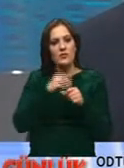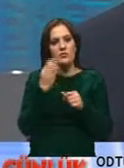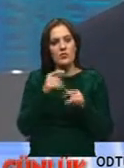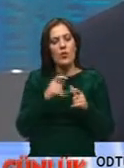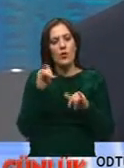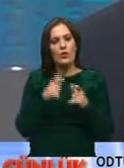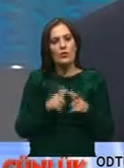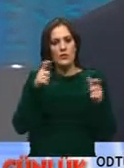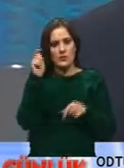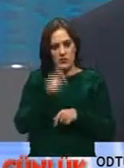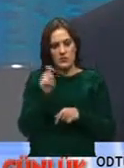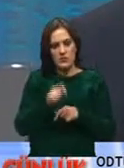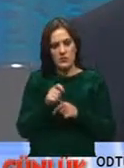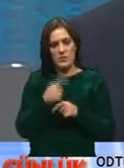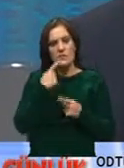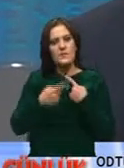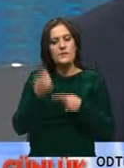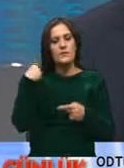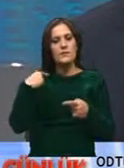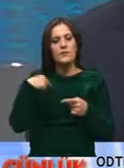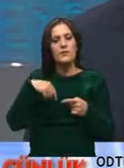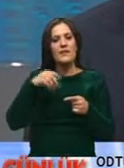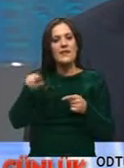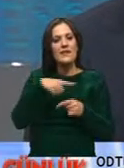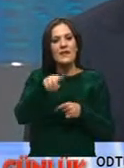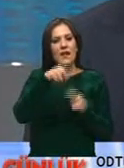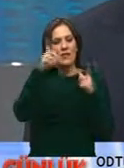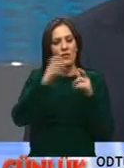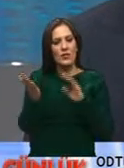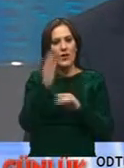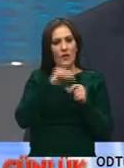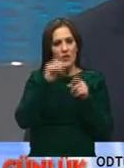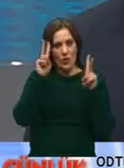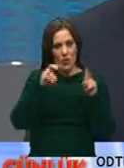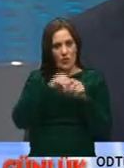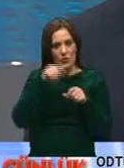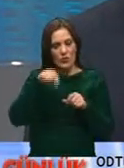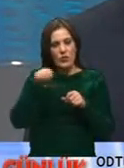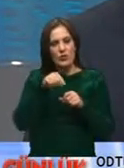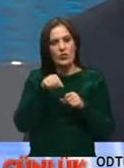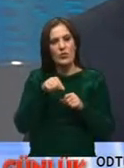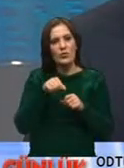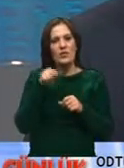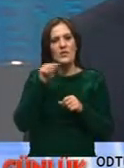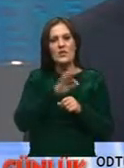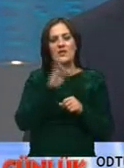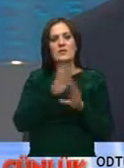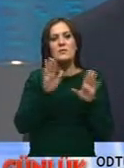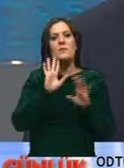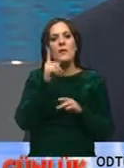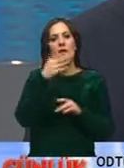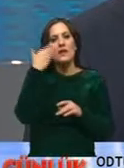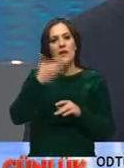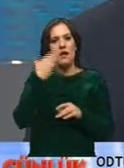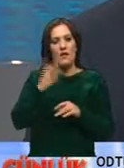oyunlar geliştirilmişti. Geçen sene kuyruğunu yiyen yılanda şey vardı, böyle hiç bitmeyen bir